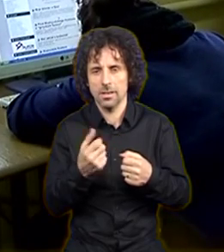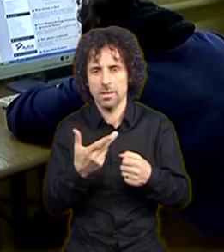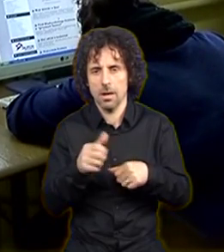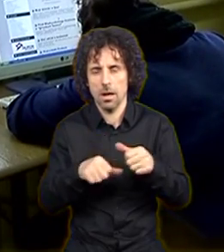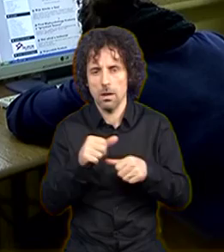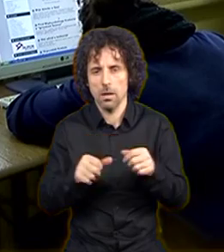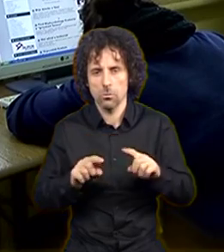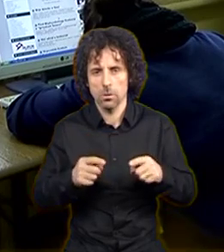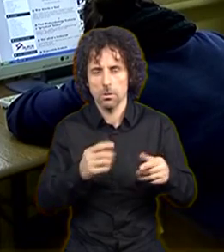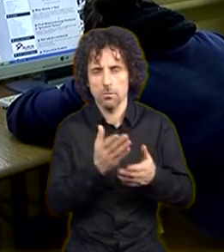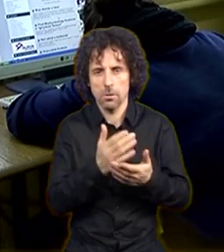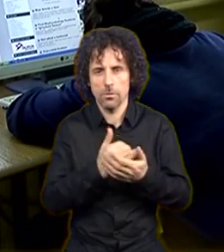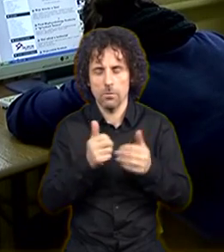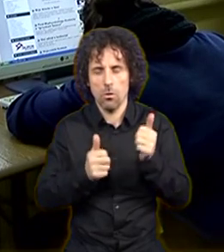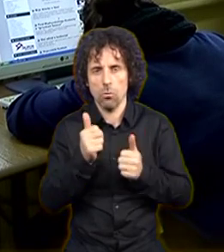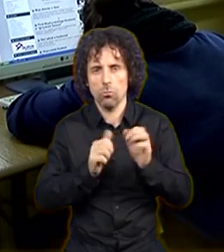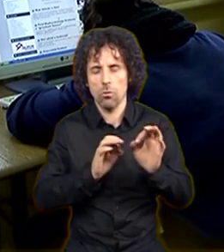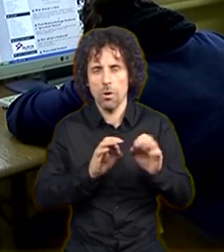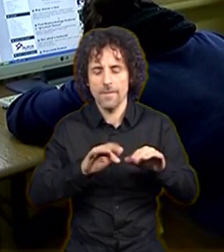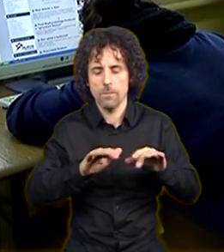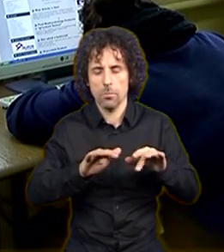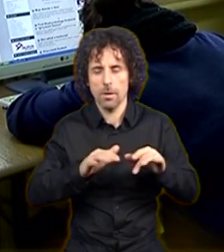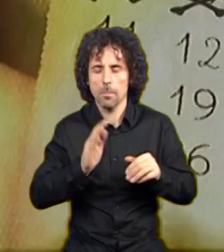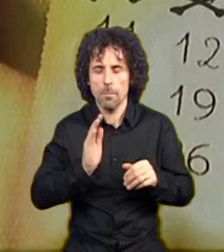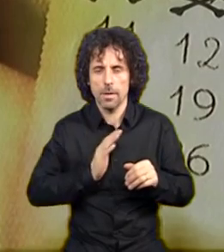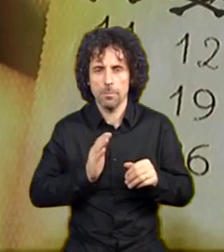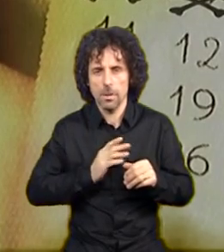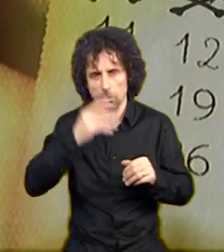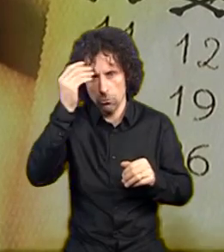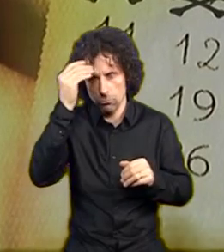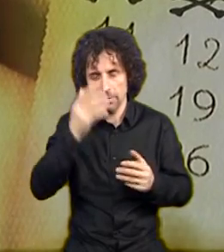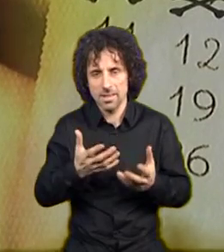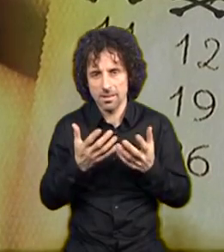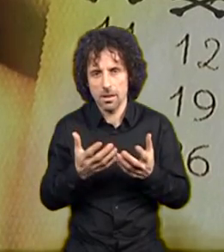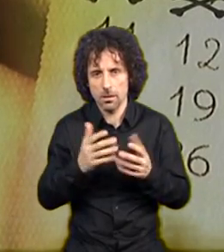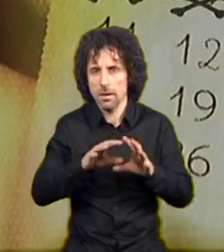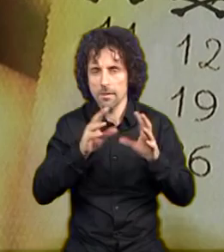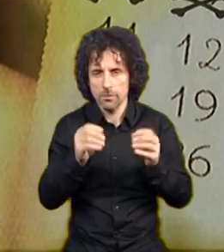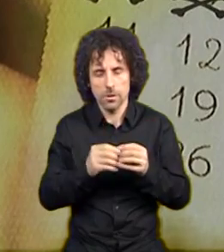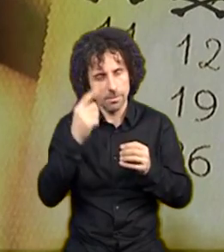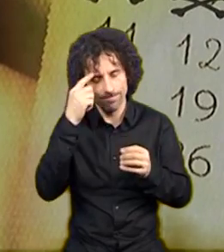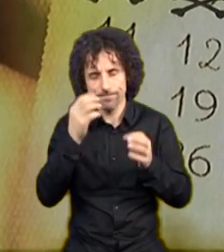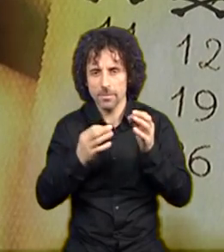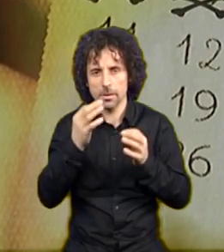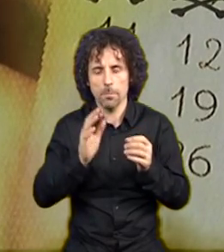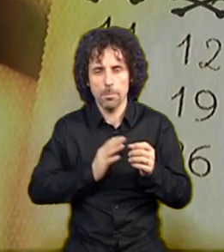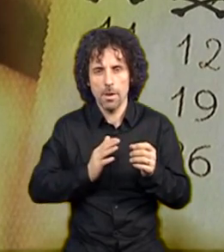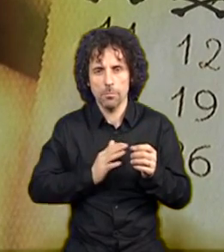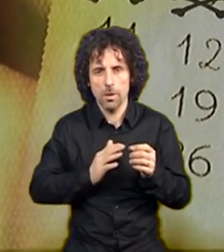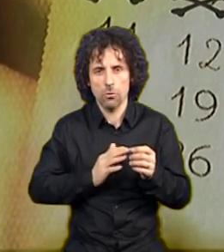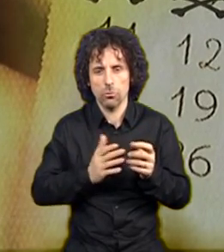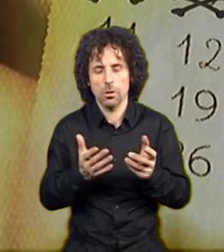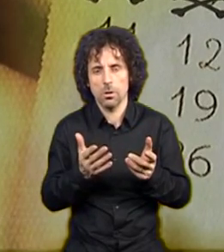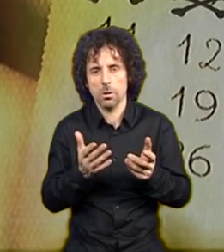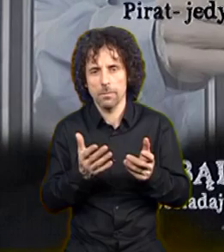Placówka od kilku lat organizuje wojewódzki konkurs informatyczny Bezpieczny Uczeń, zachęcając wszystkich do zastanowienia